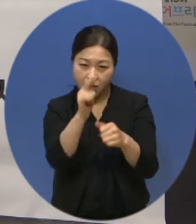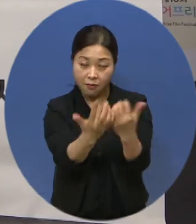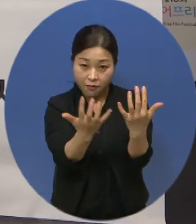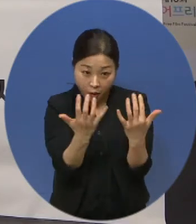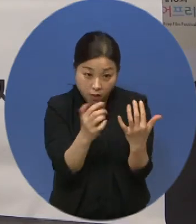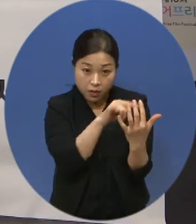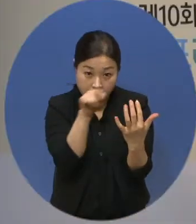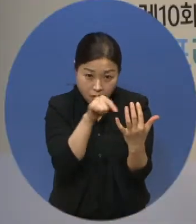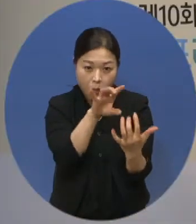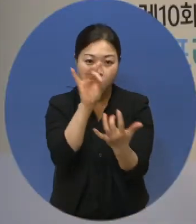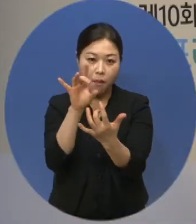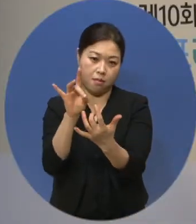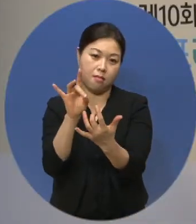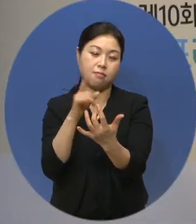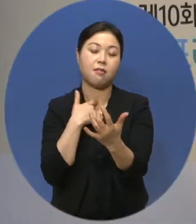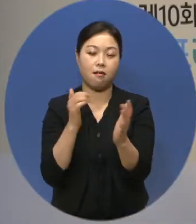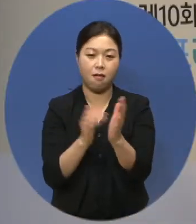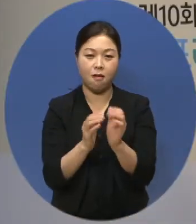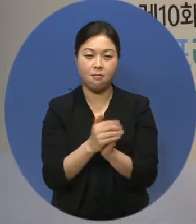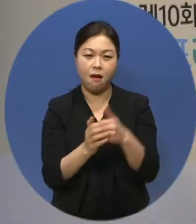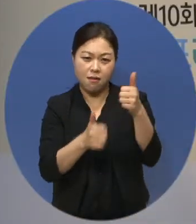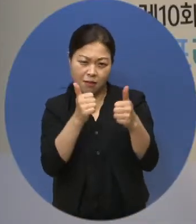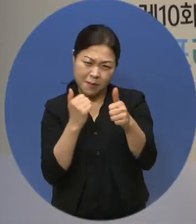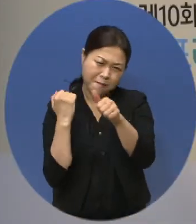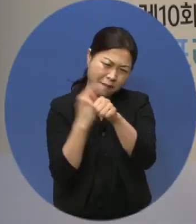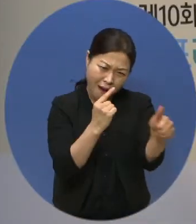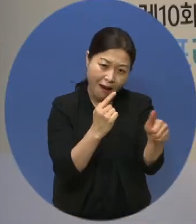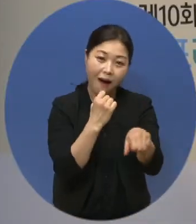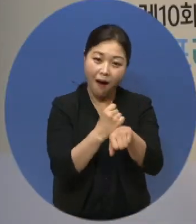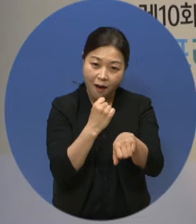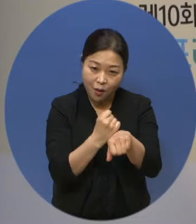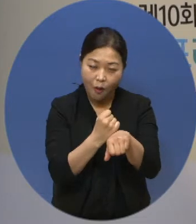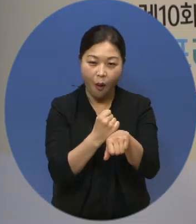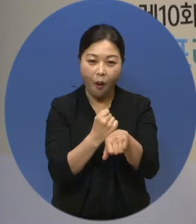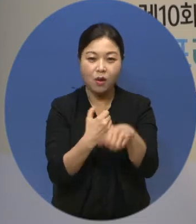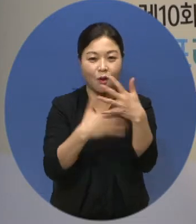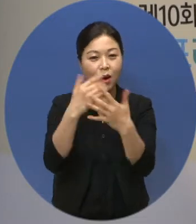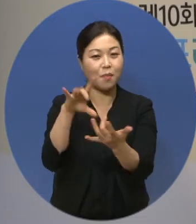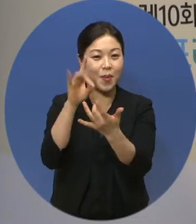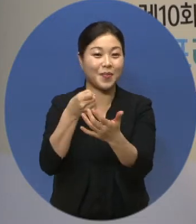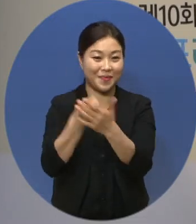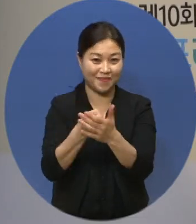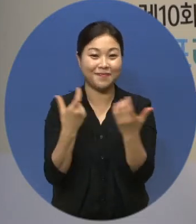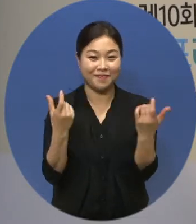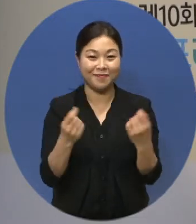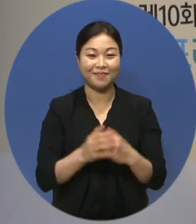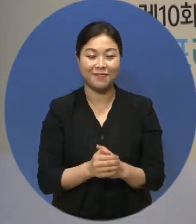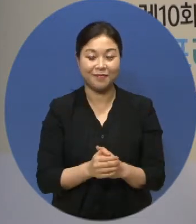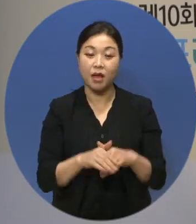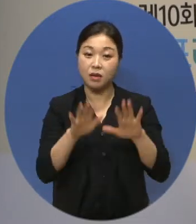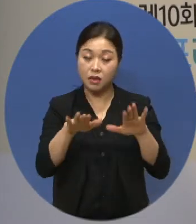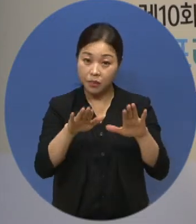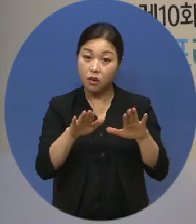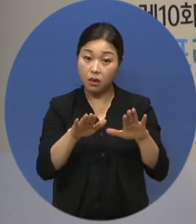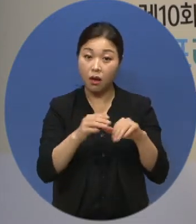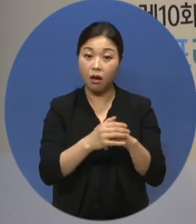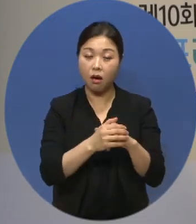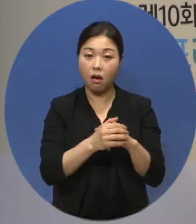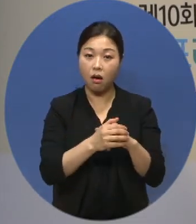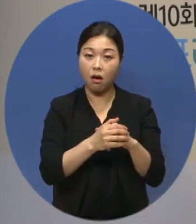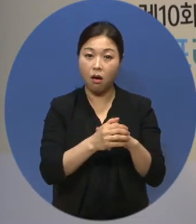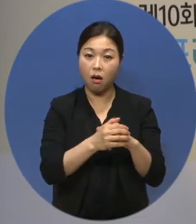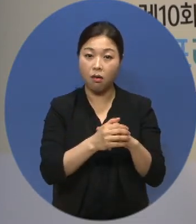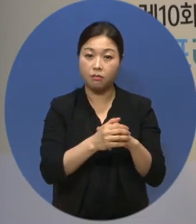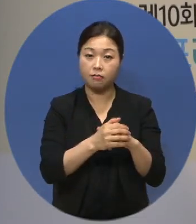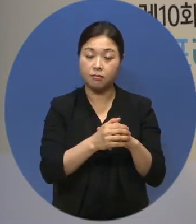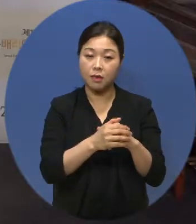작품들이에요. 엄청난 경쟁률을 뚫고 이 작품이 선정이 됐는데, 자, 이번 공모에 참여하신 계기